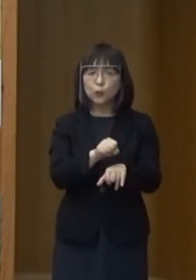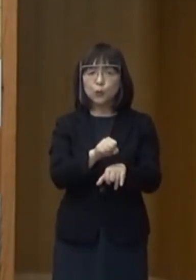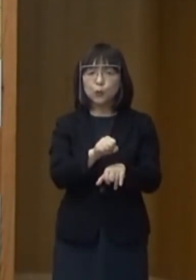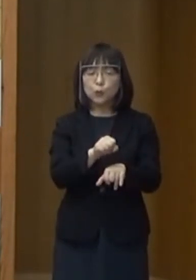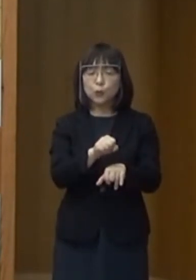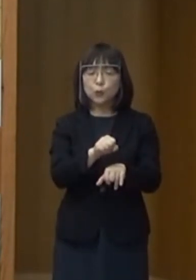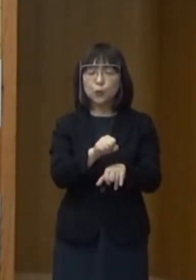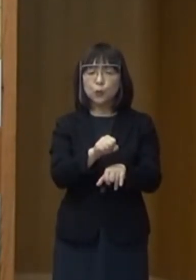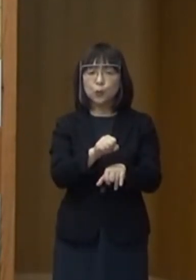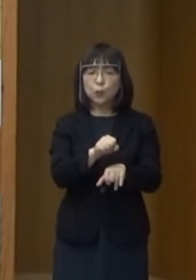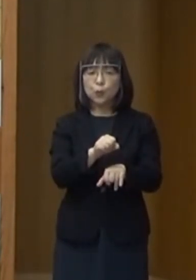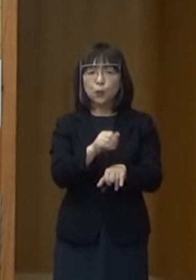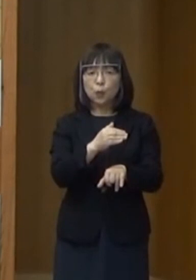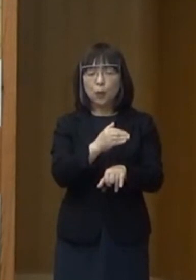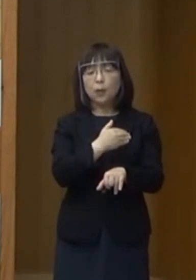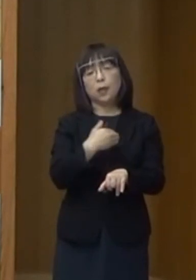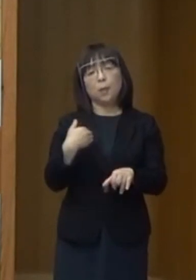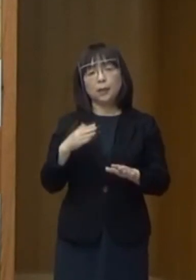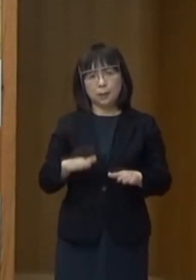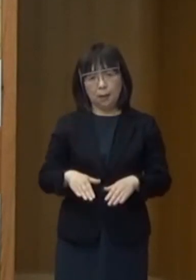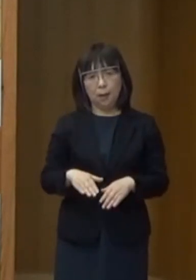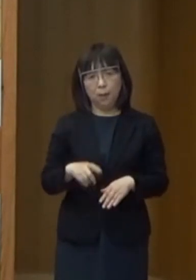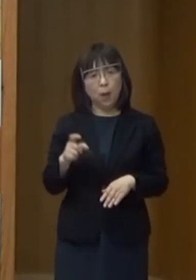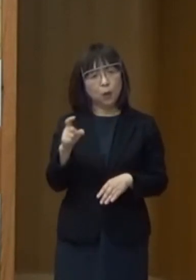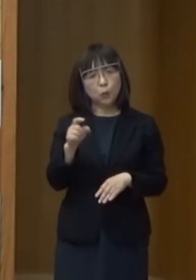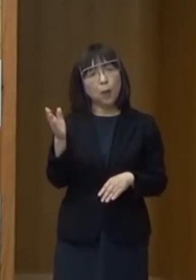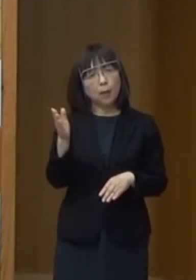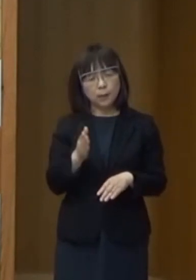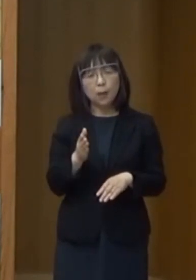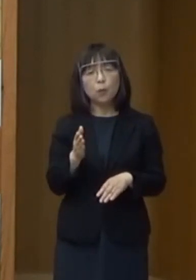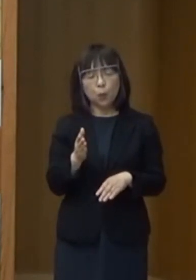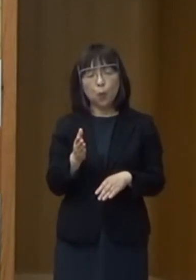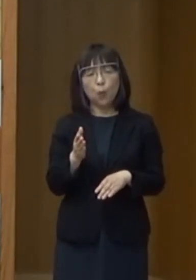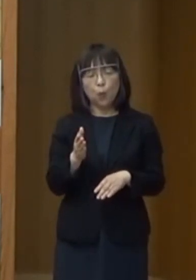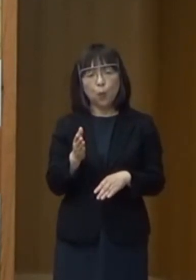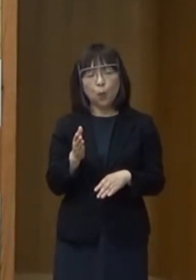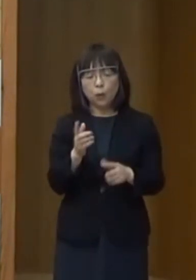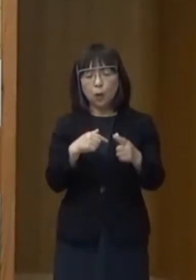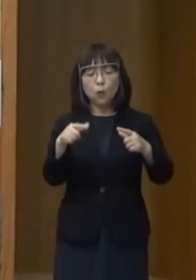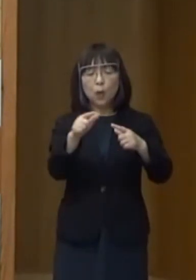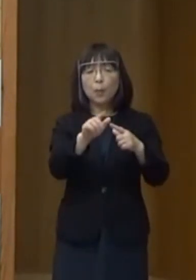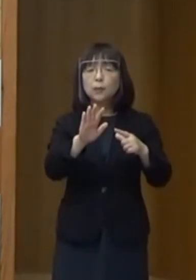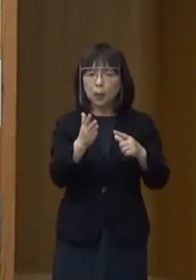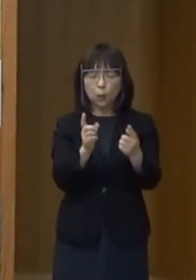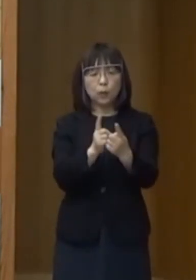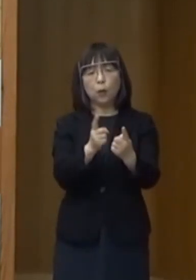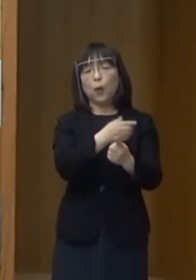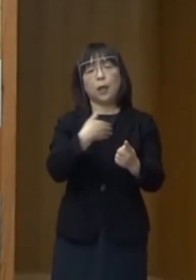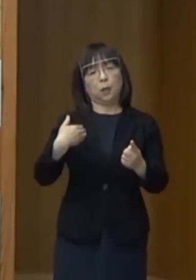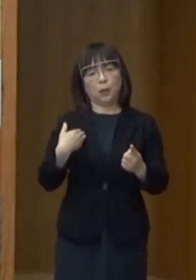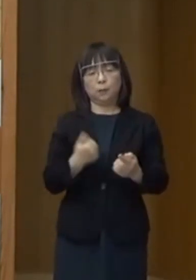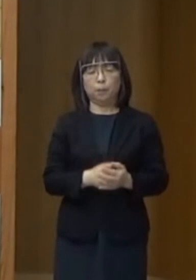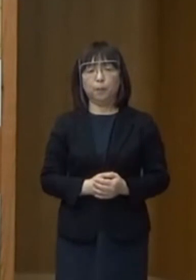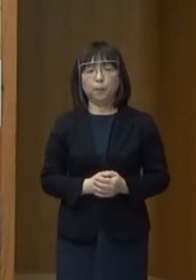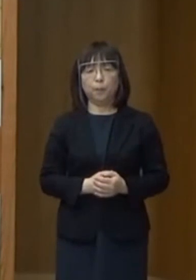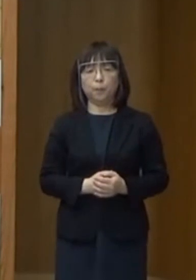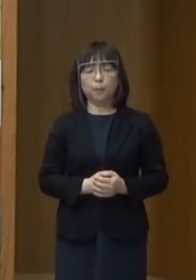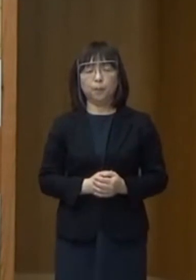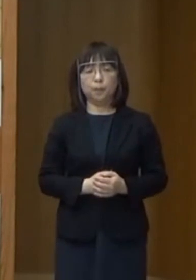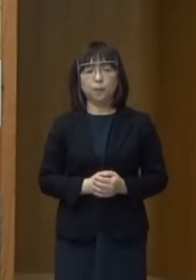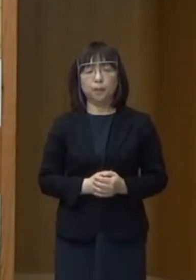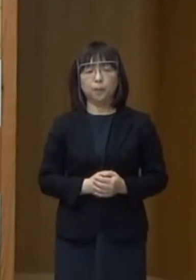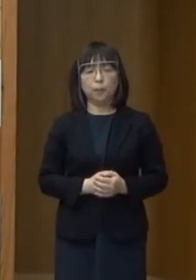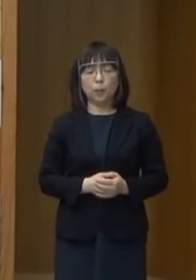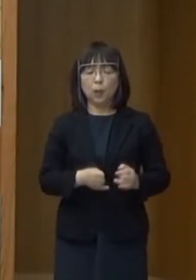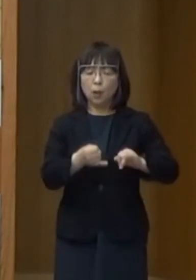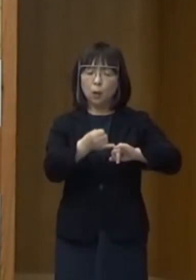することといたしましたので、1割程度、まあ2つの市町で増えるわけですが、対応できるというふうに考えております。